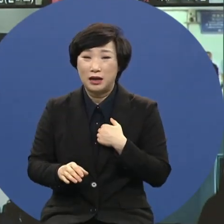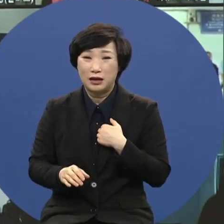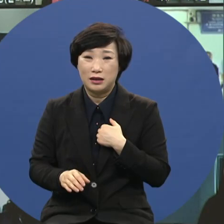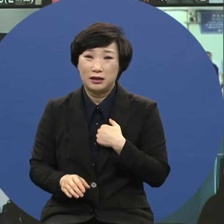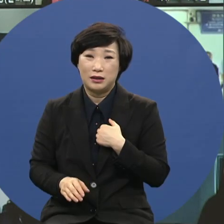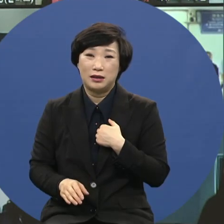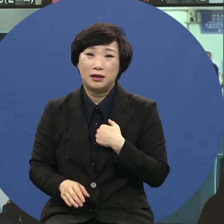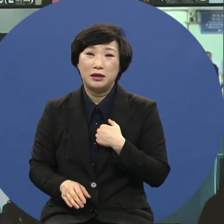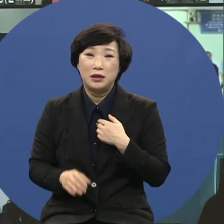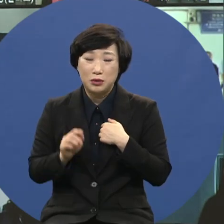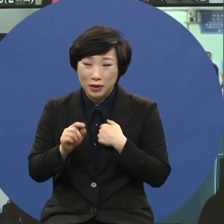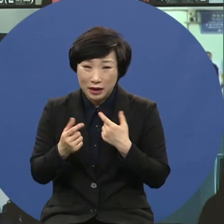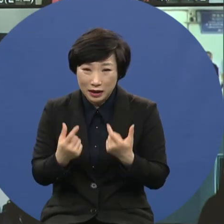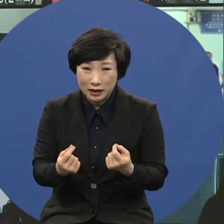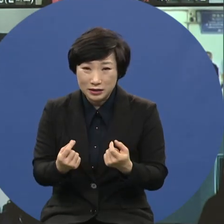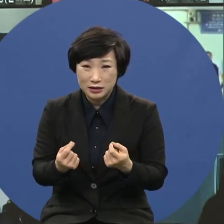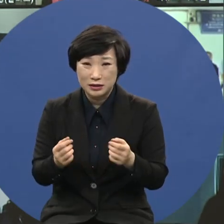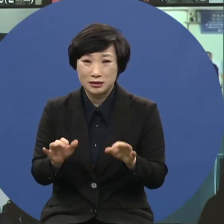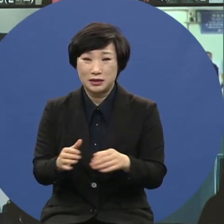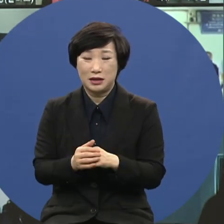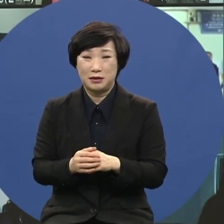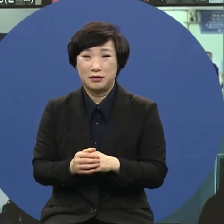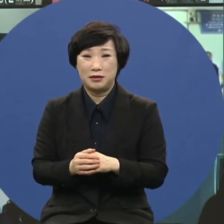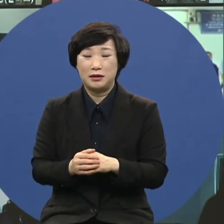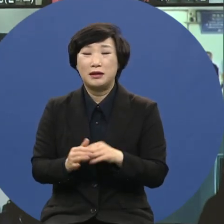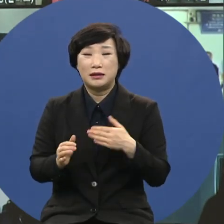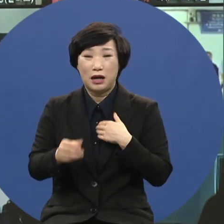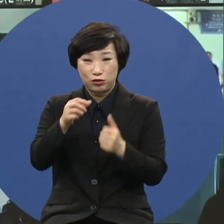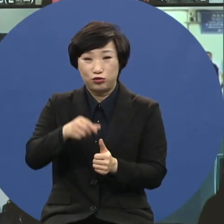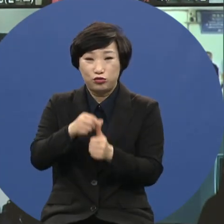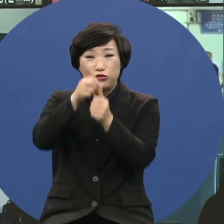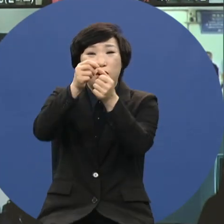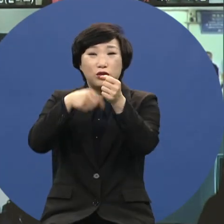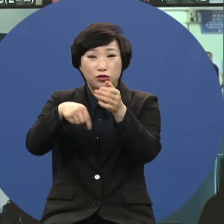정도로 결사적으로